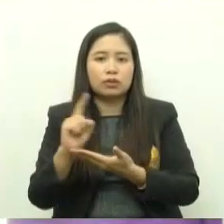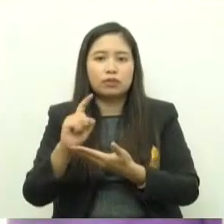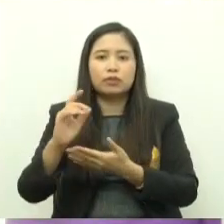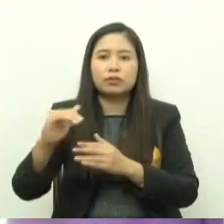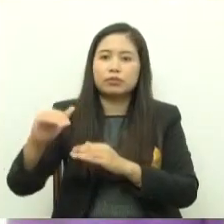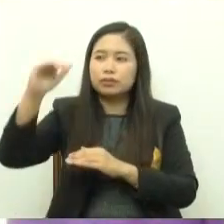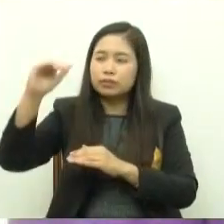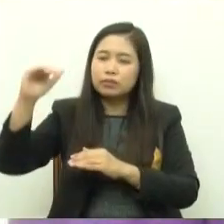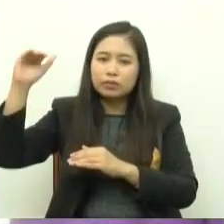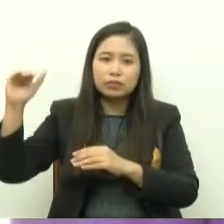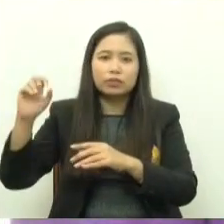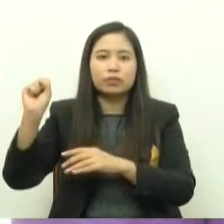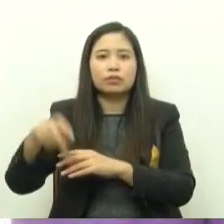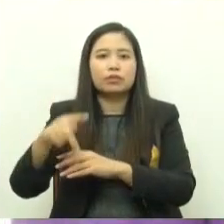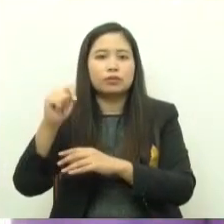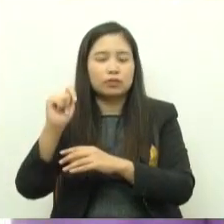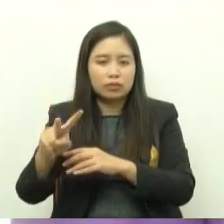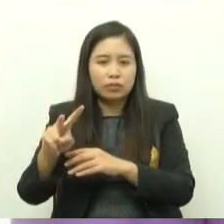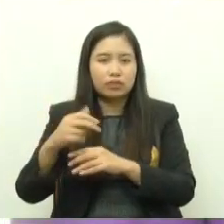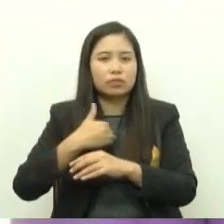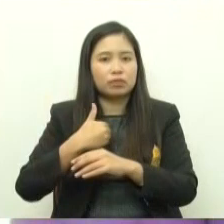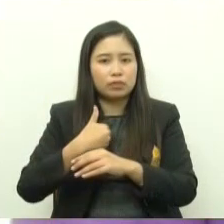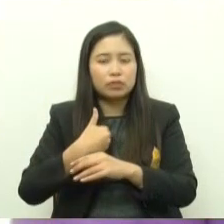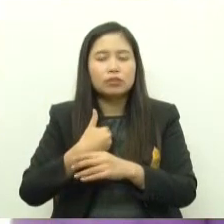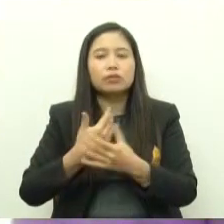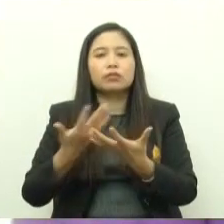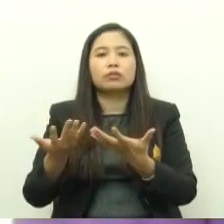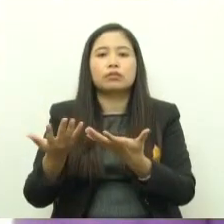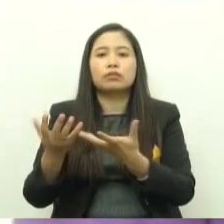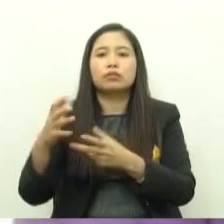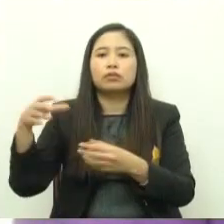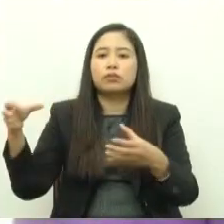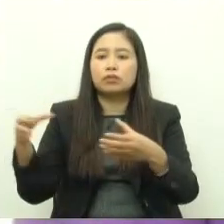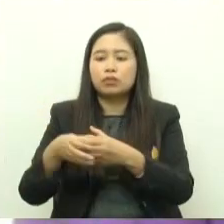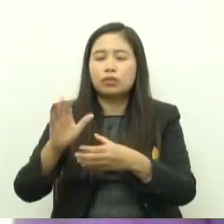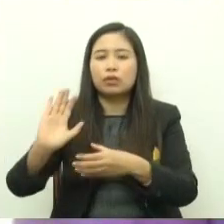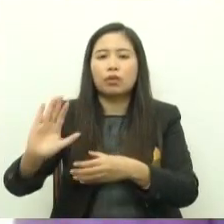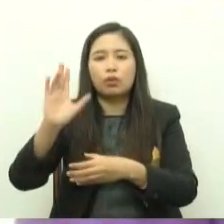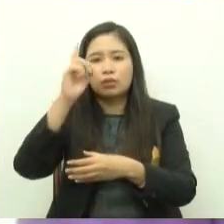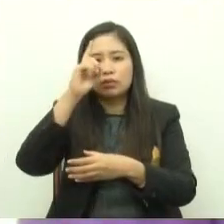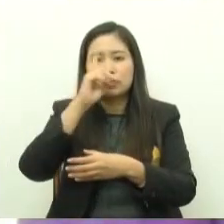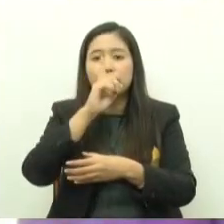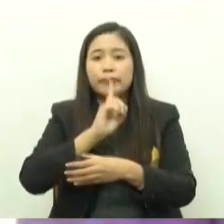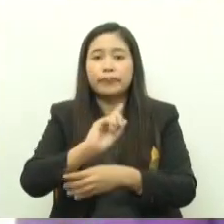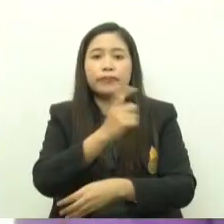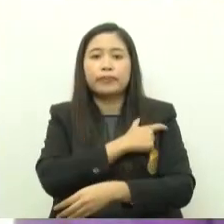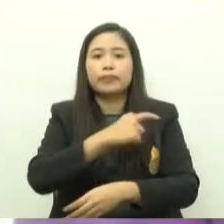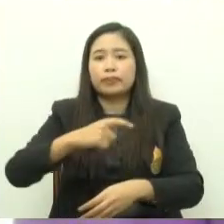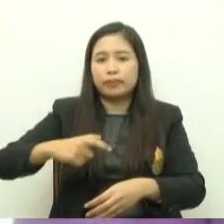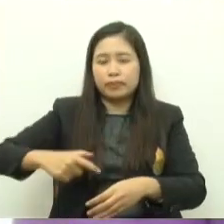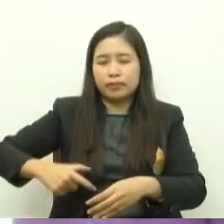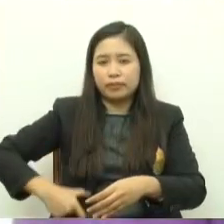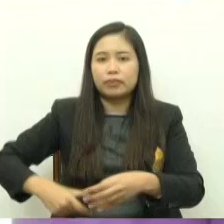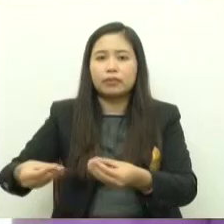ในสพฐรวมทั้งอ่าจากของกรมสมเด็จพระเทพรัฐนะคะที่พระองค์ท่าน